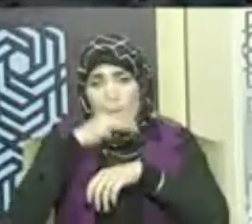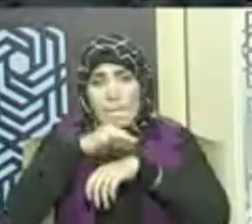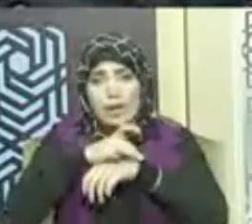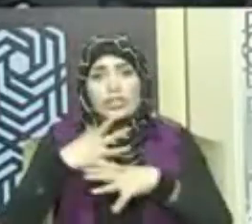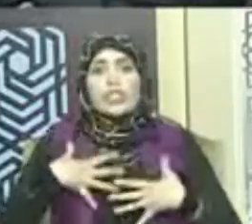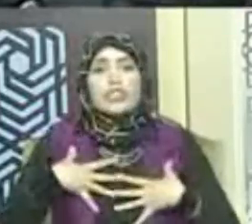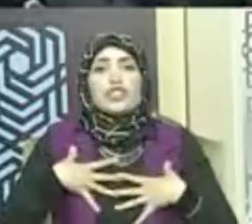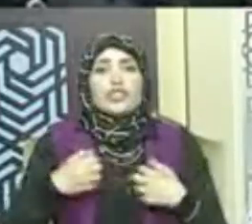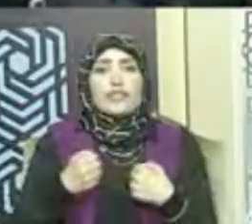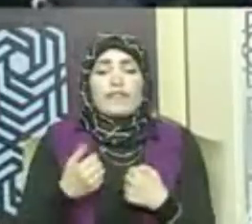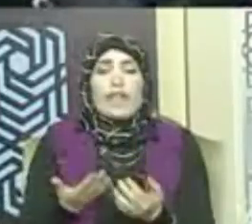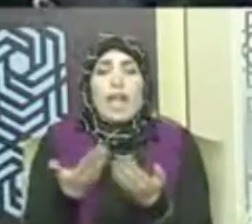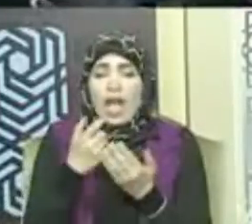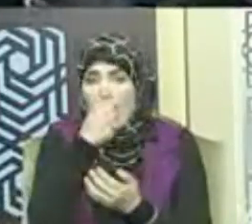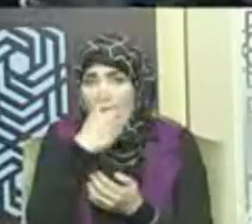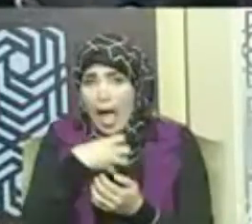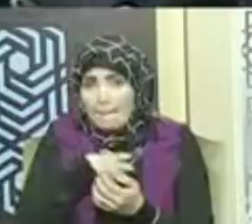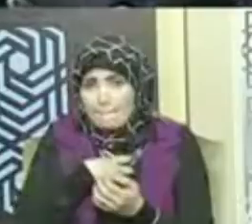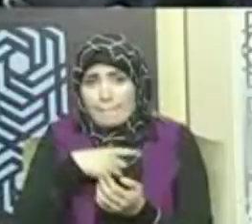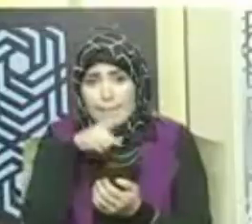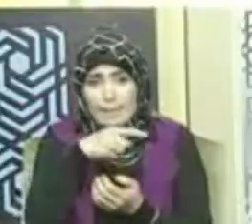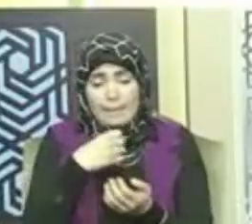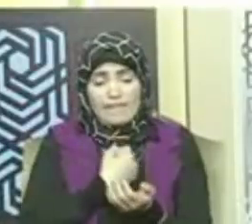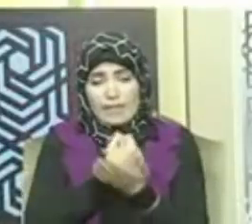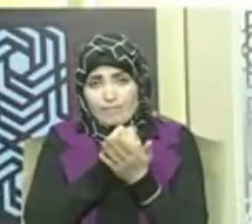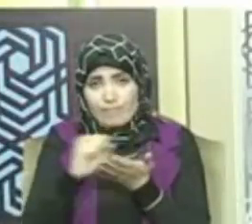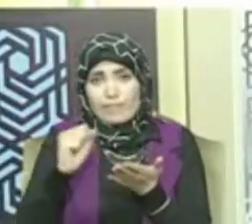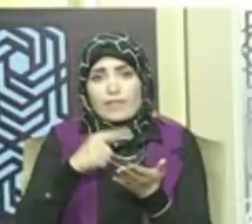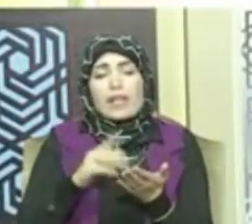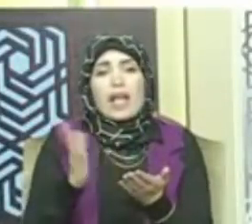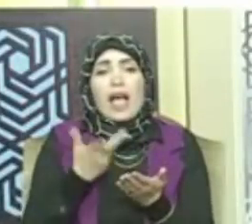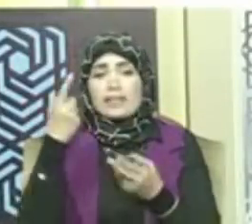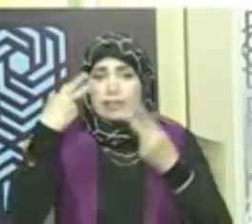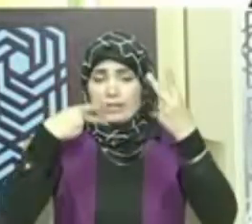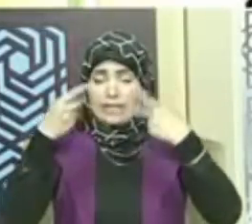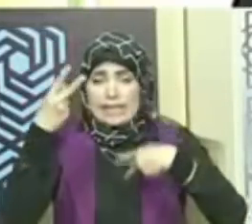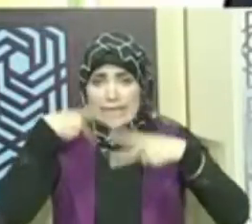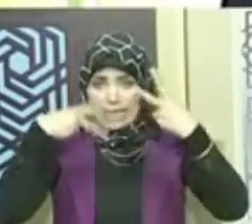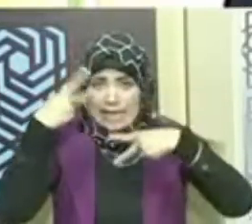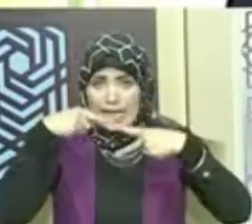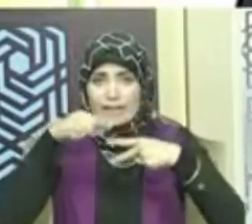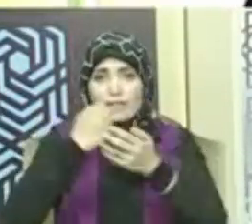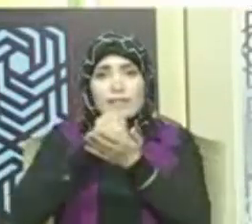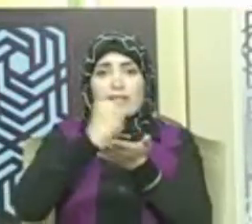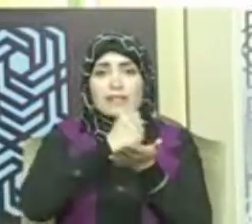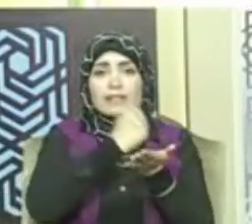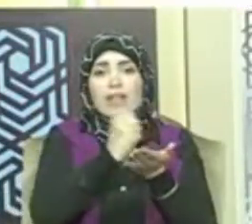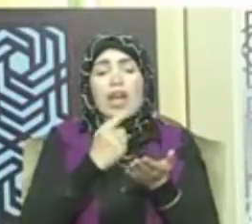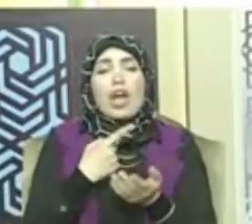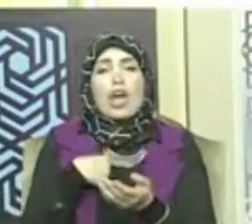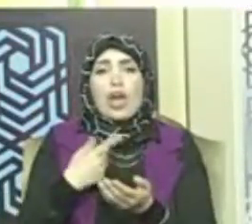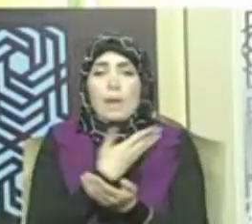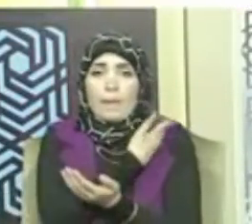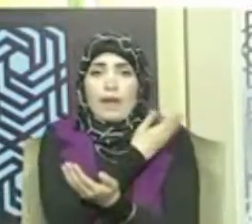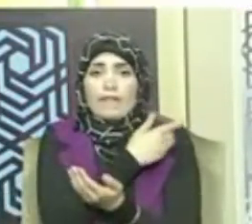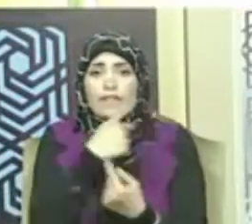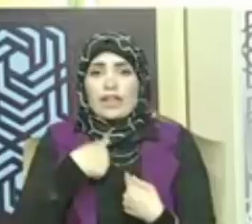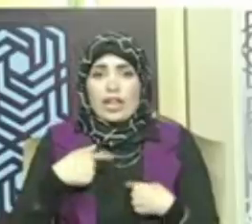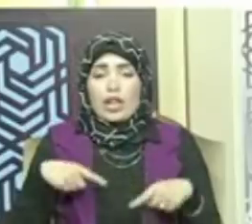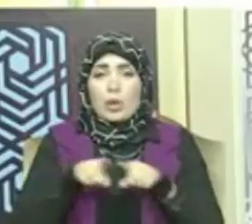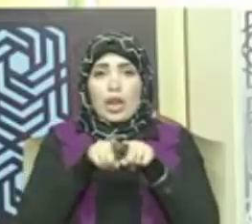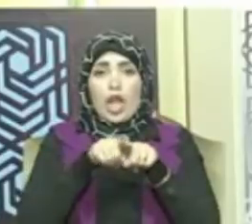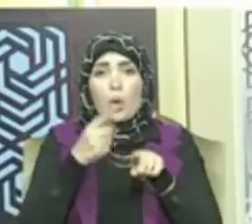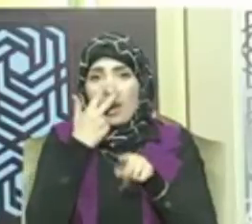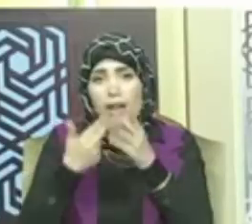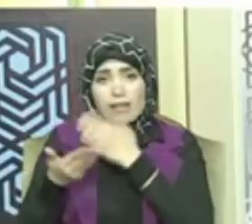شفيته، ولا همًا إلا فرجته، ولا دينًا إلا سددته. واغفر اللهم لنا ولإخواننا الذين سبقونا